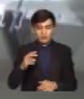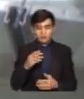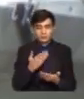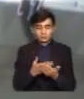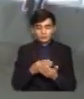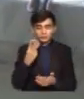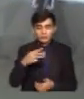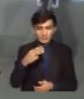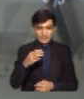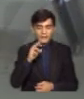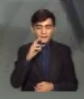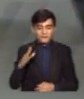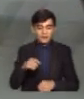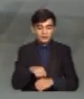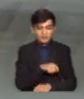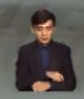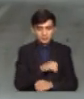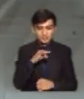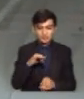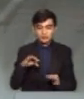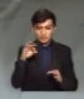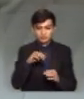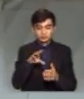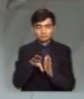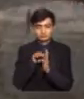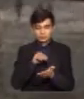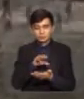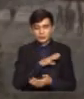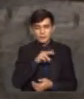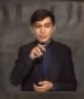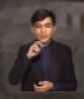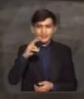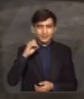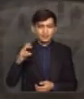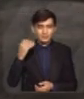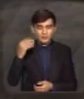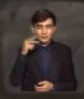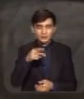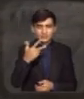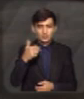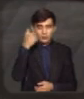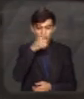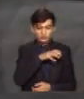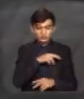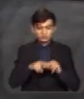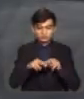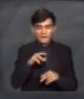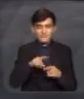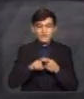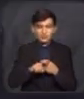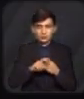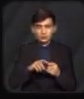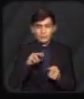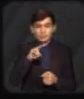квадратов каждый. Сам проект скопировали из пекинского госпиталя, который власти возвели в 2003 году во время эпидемии вируса